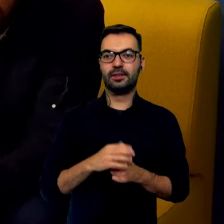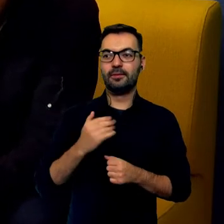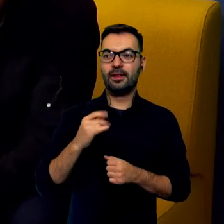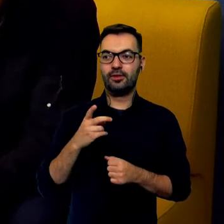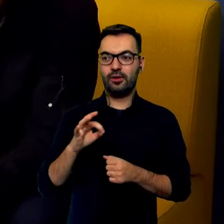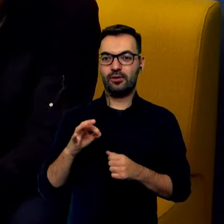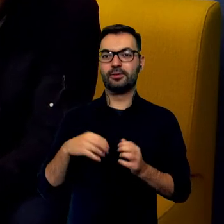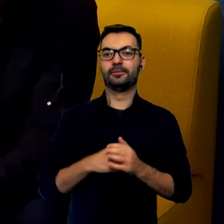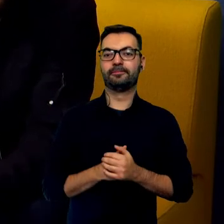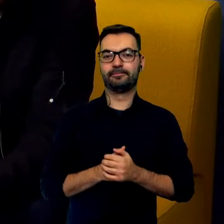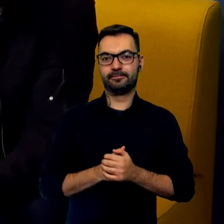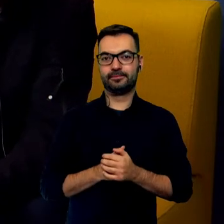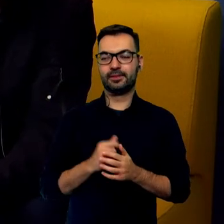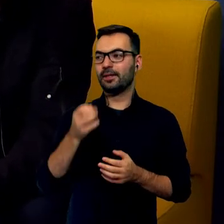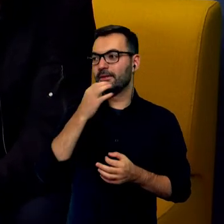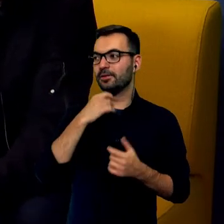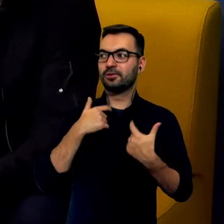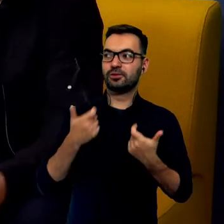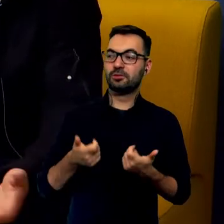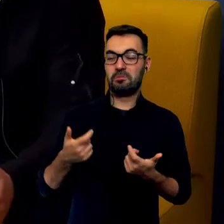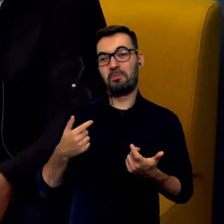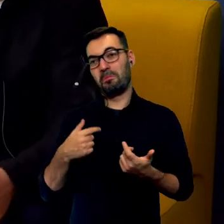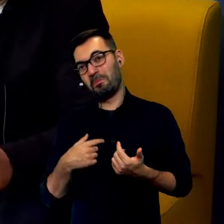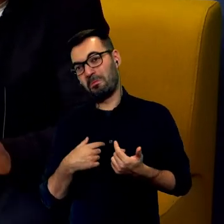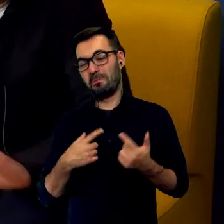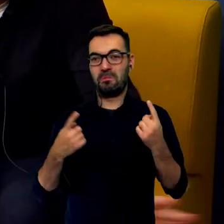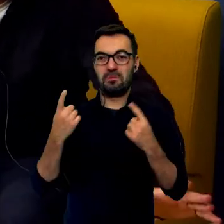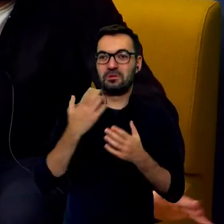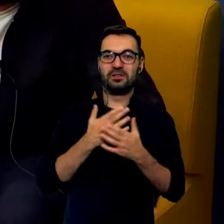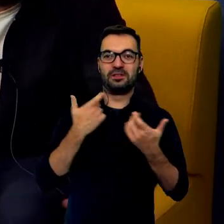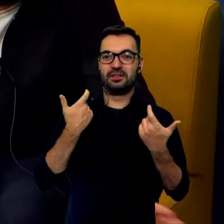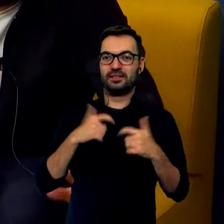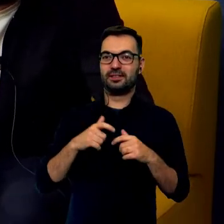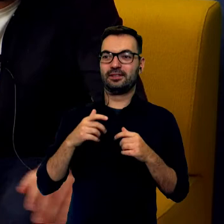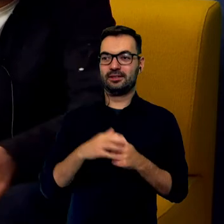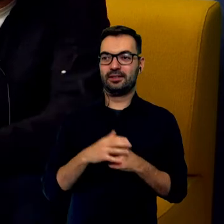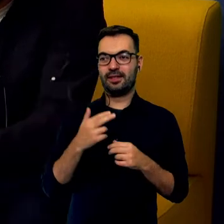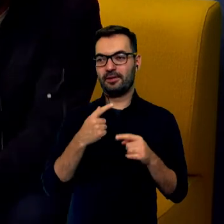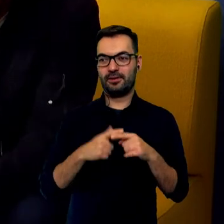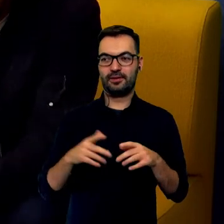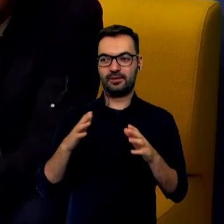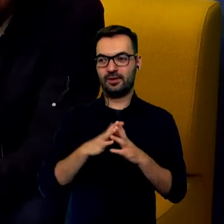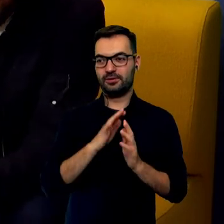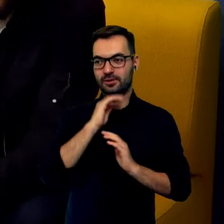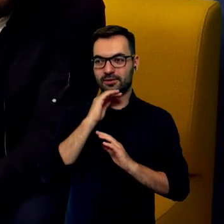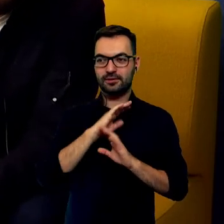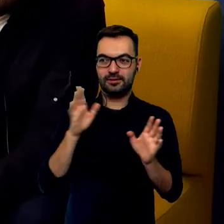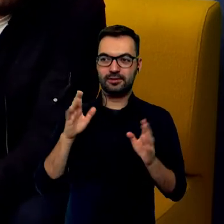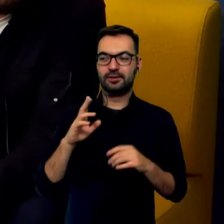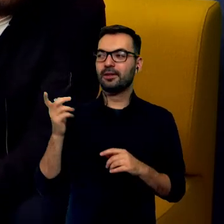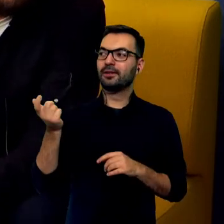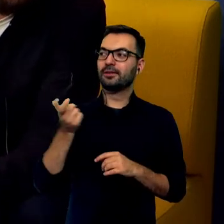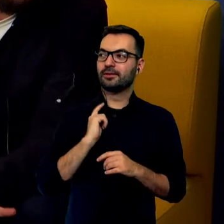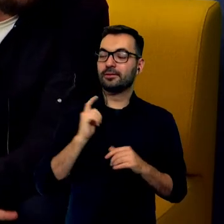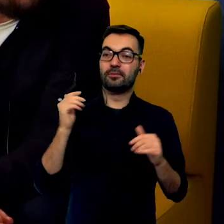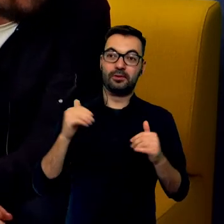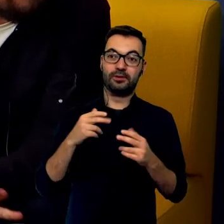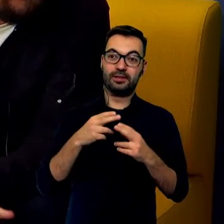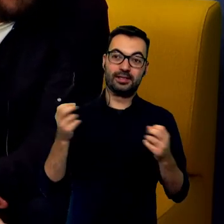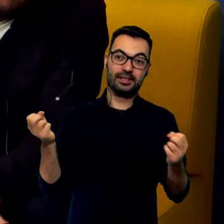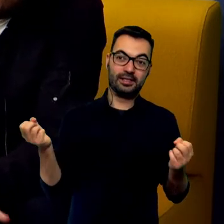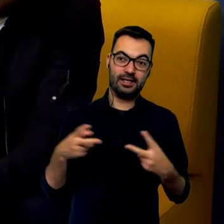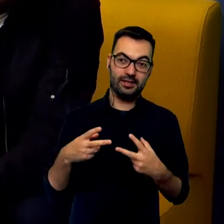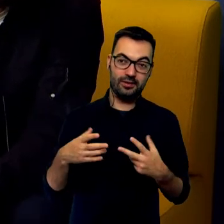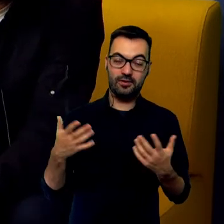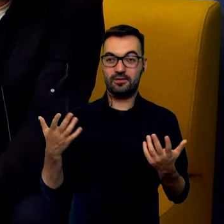taką naradę i co ty byś chciał robić? Ja mówię, że właściwie już nic o kościele, mam dość. I oni wtedy mówią, no to słuchaj, a może coś o kinie